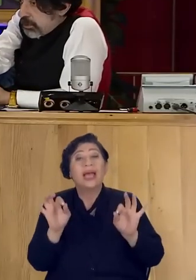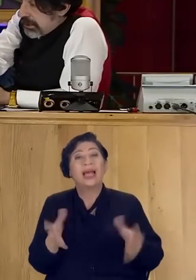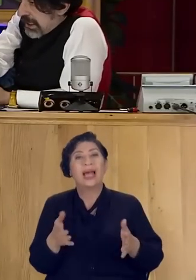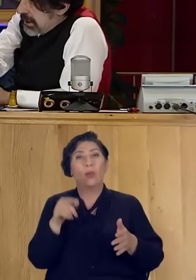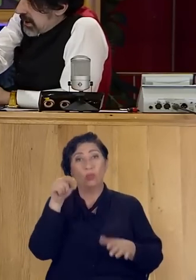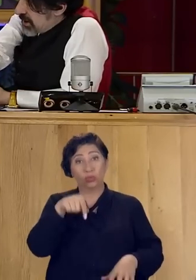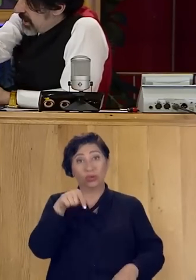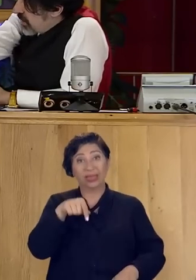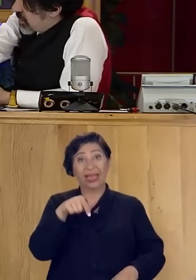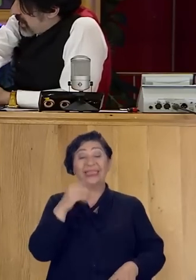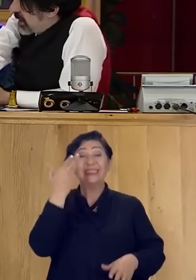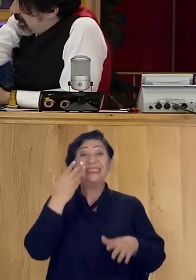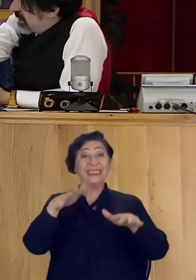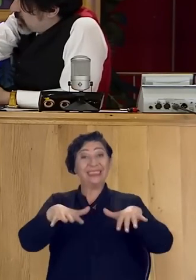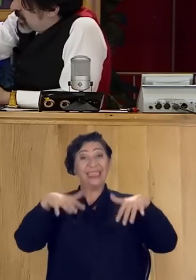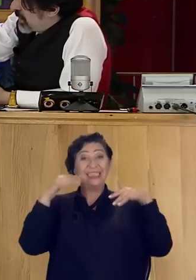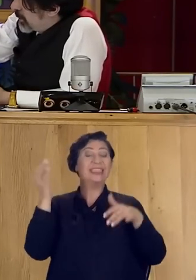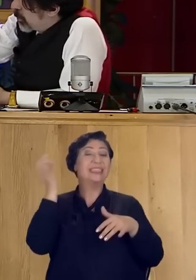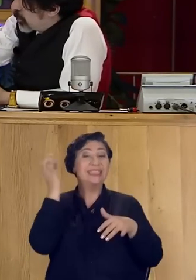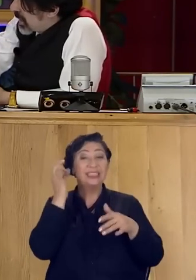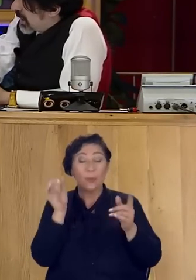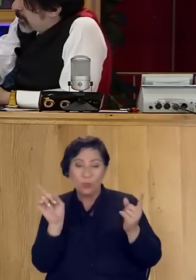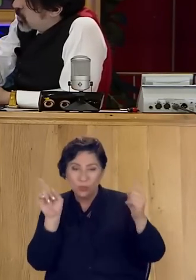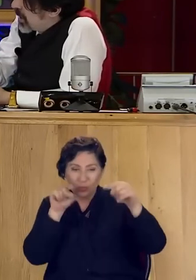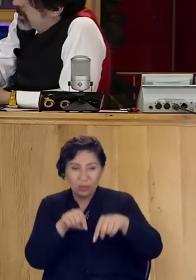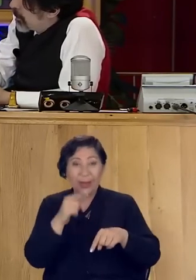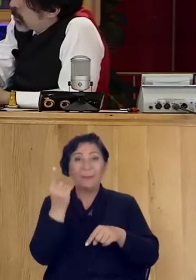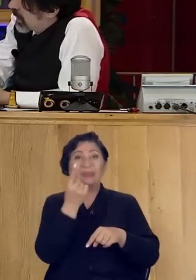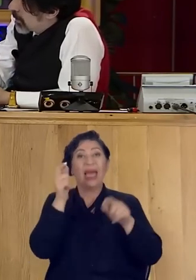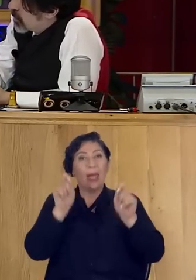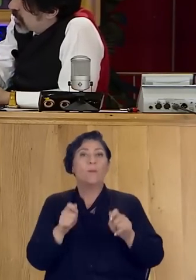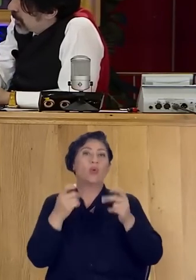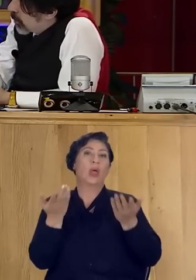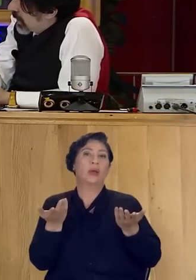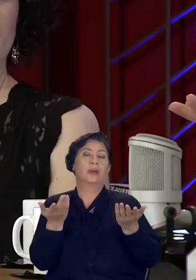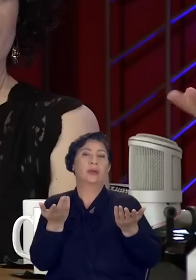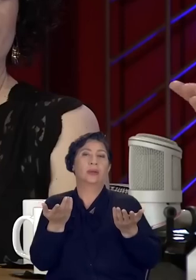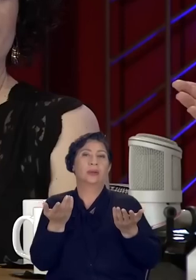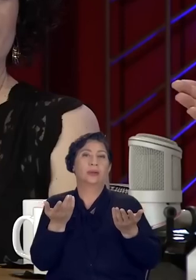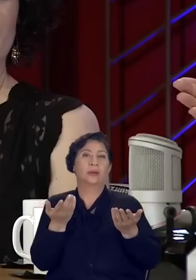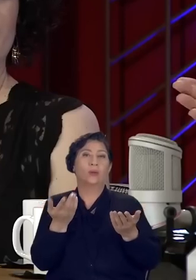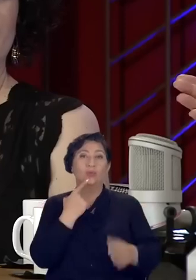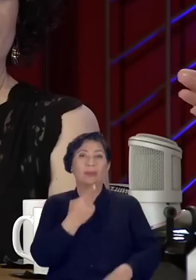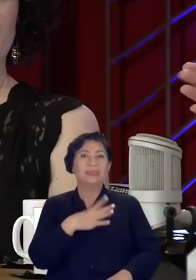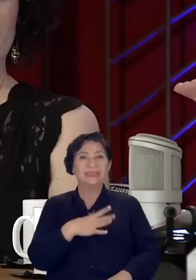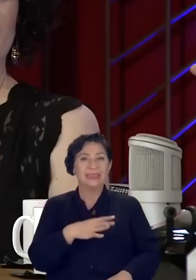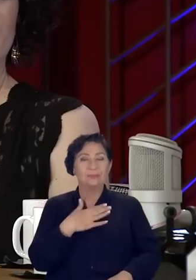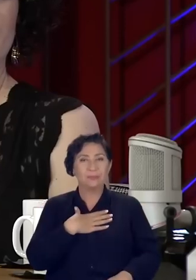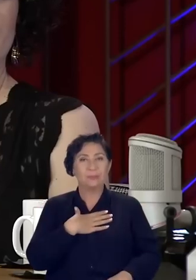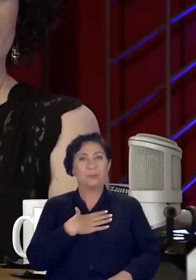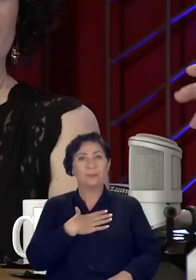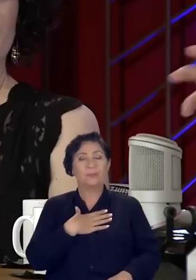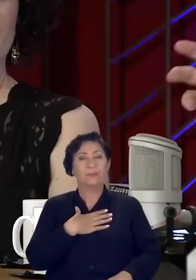mutlaka burada seyircileriyle, dinleyicileriyle buluşarak bir şey yapıyorlar. Bir şey yapıyorlar yani.